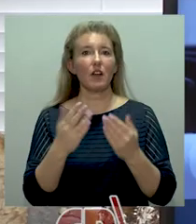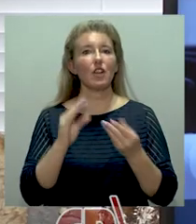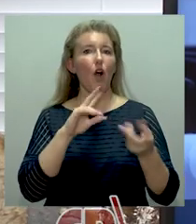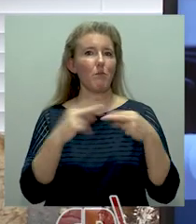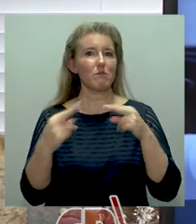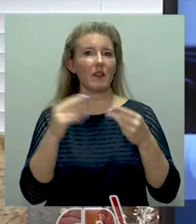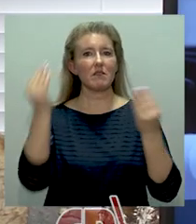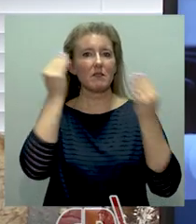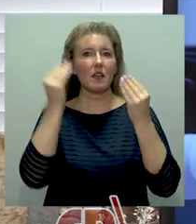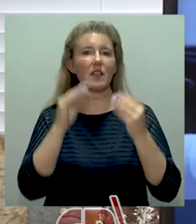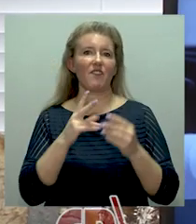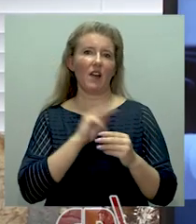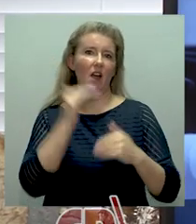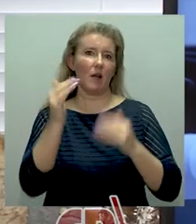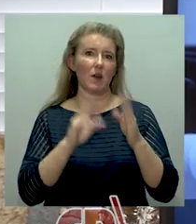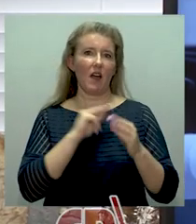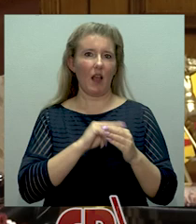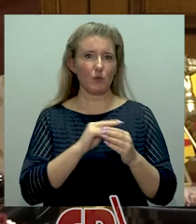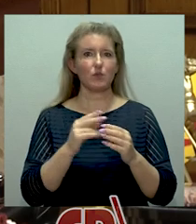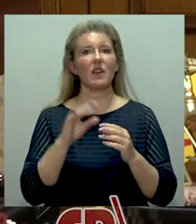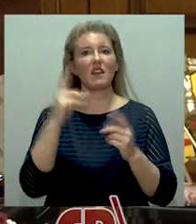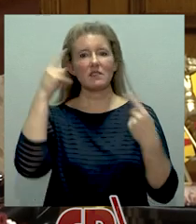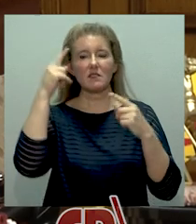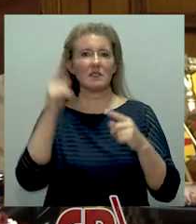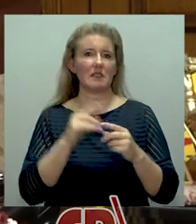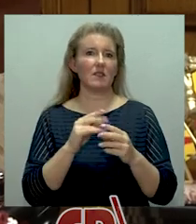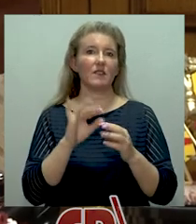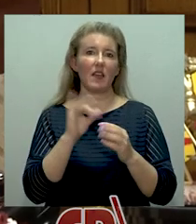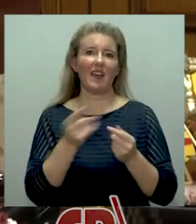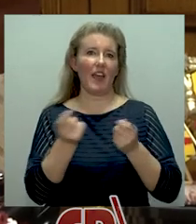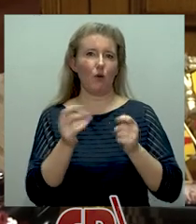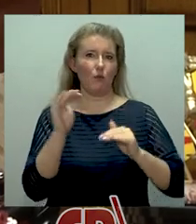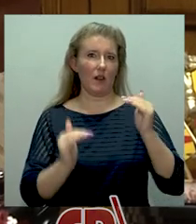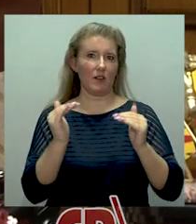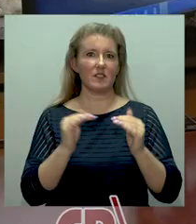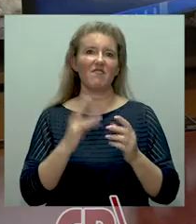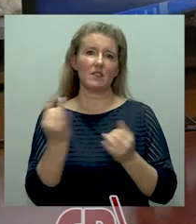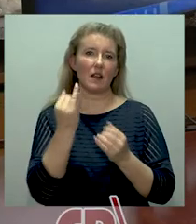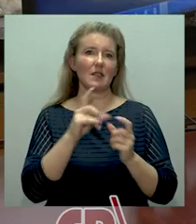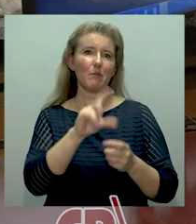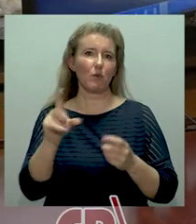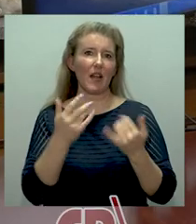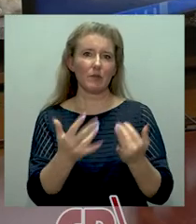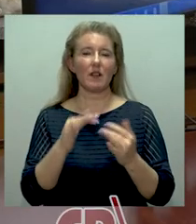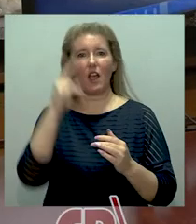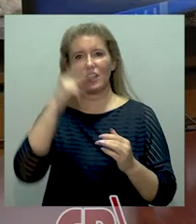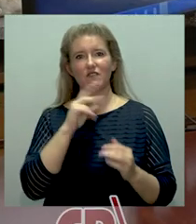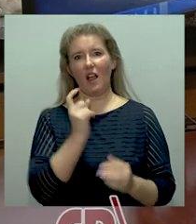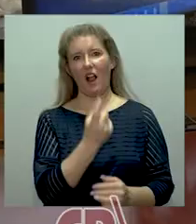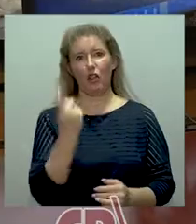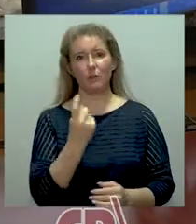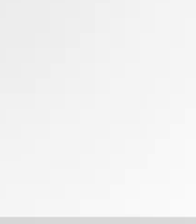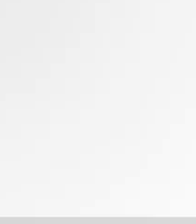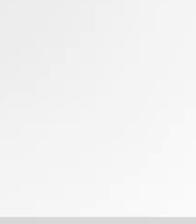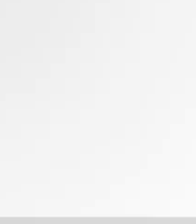работы над законодательными инициативами, регулирующими топливную отрасль в интересах потребителя и отечественной экономики.